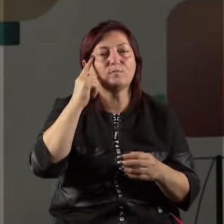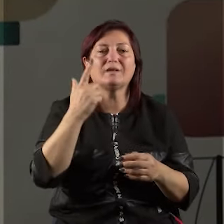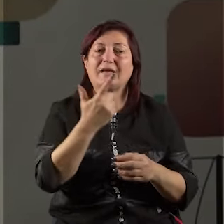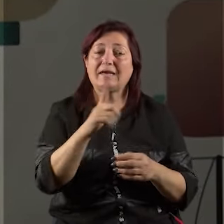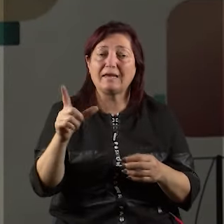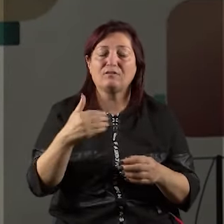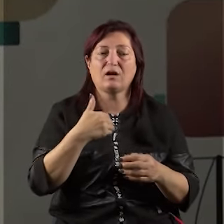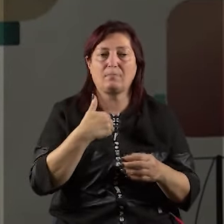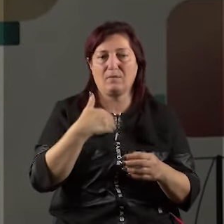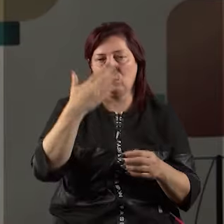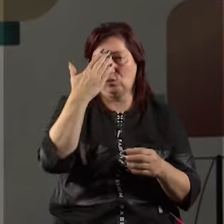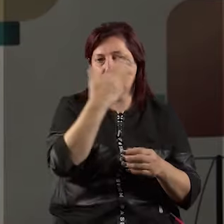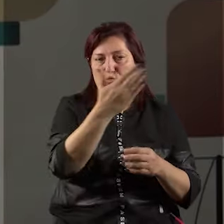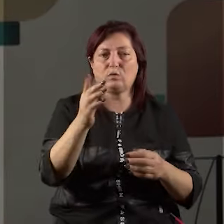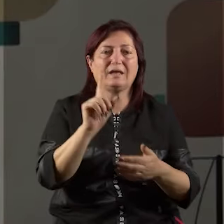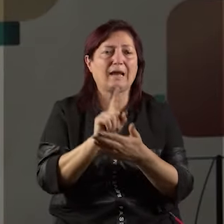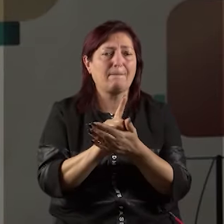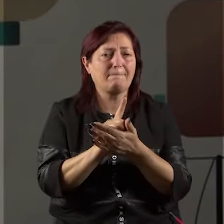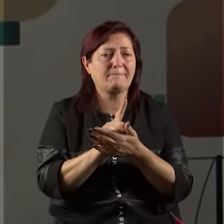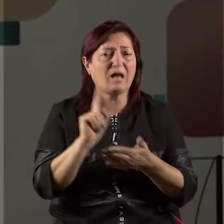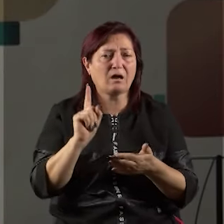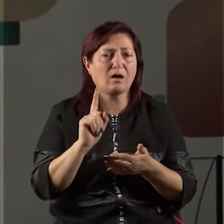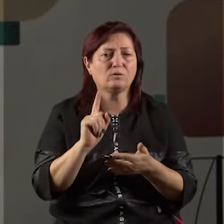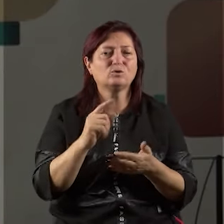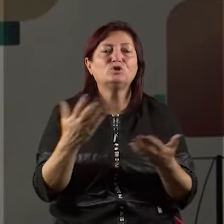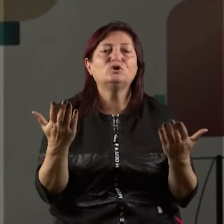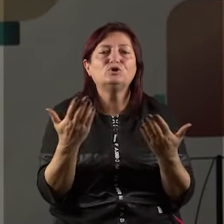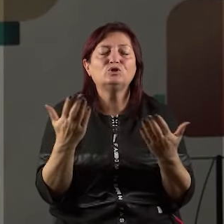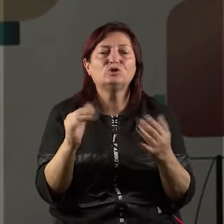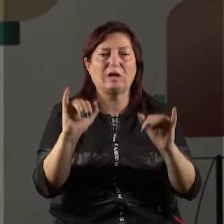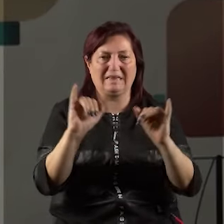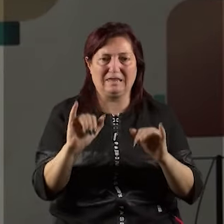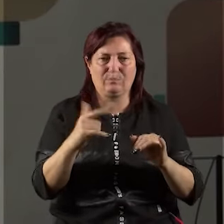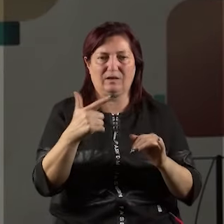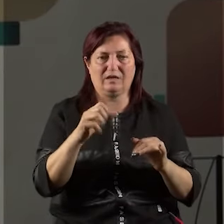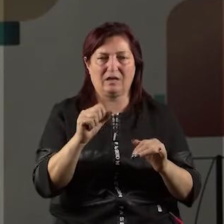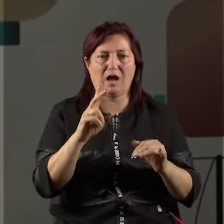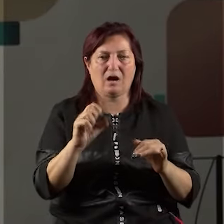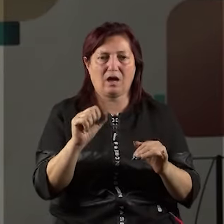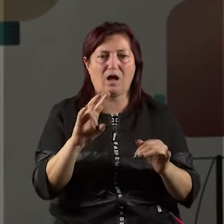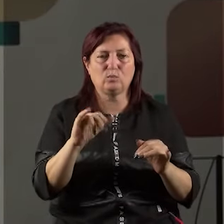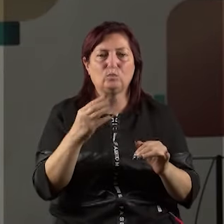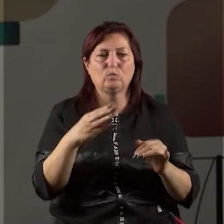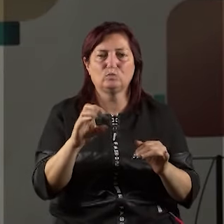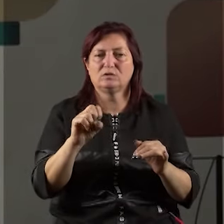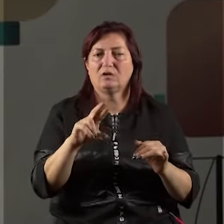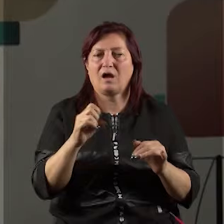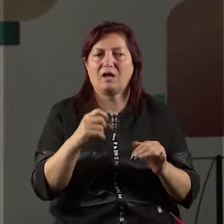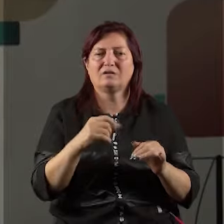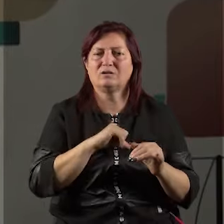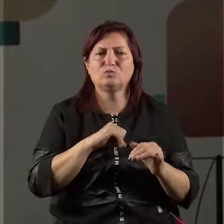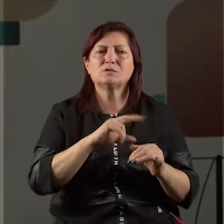մեր ժողովուրդը հիմնականում ինչ տիպի գրականության սեր է սերմանվել